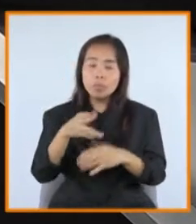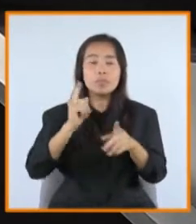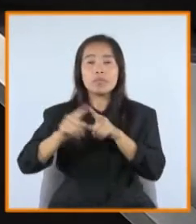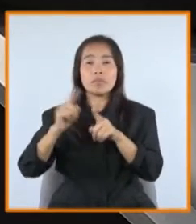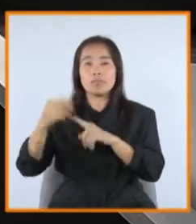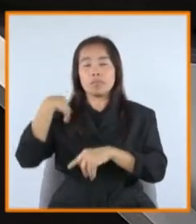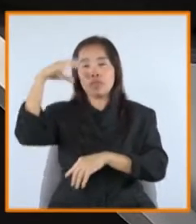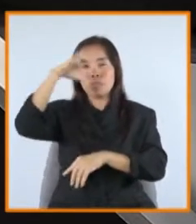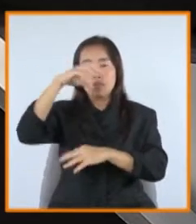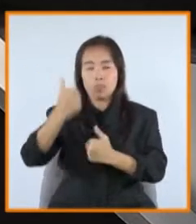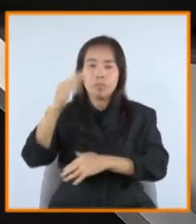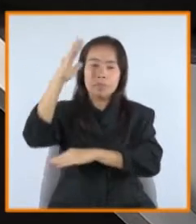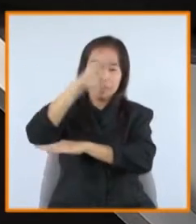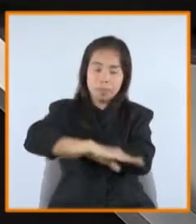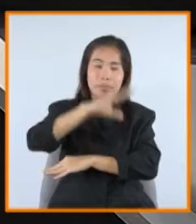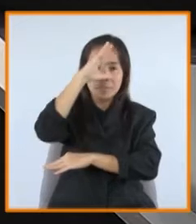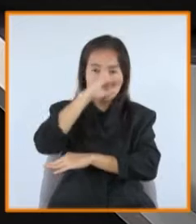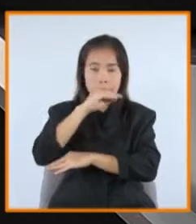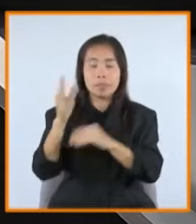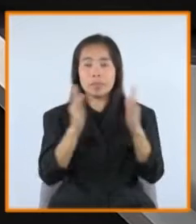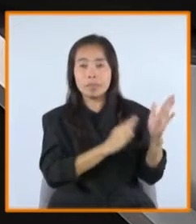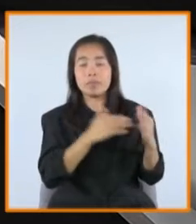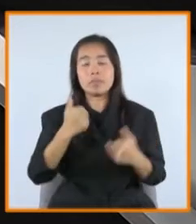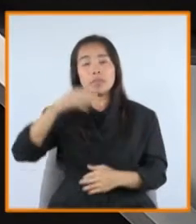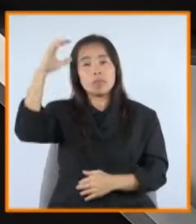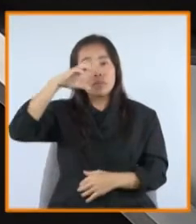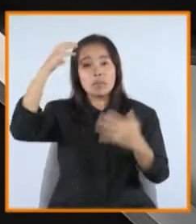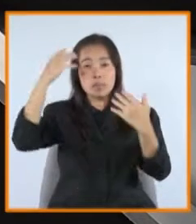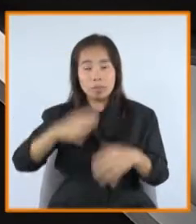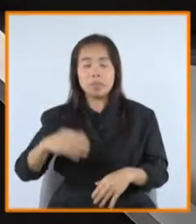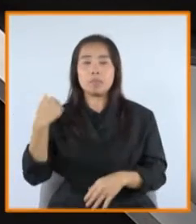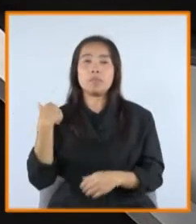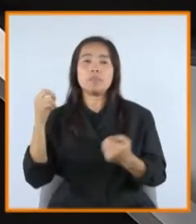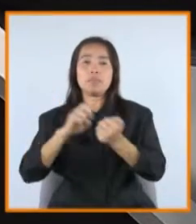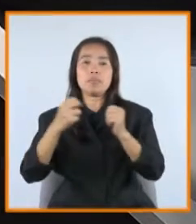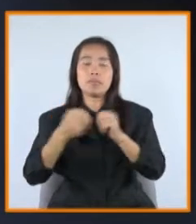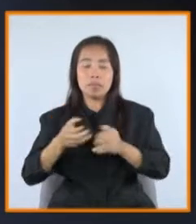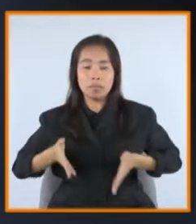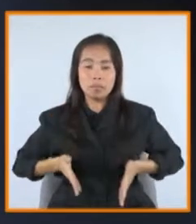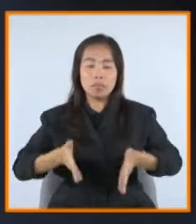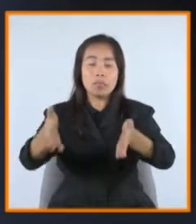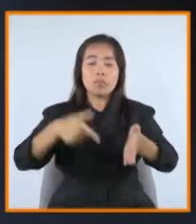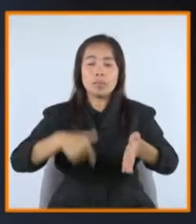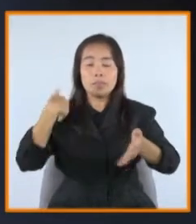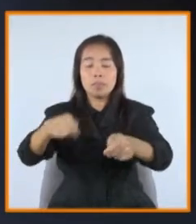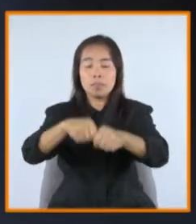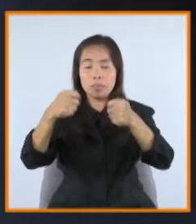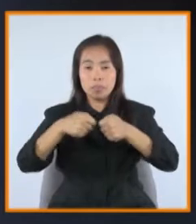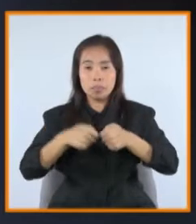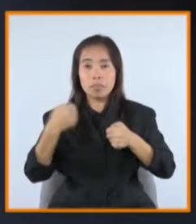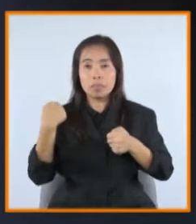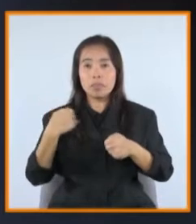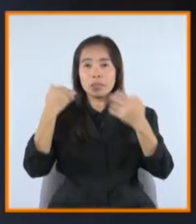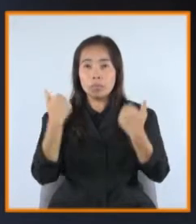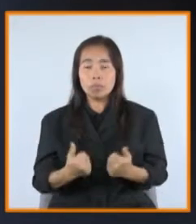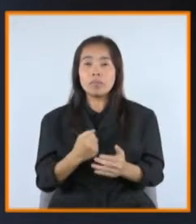ค่ำค่ะ เรื่องของปัญหาที่ตามมาหลังจากที่เกิดน้ำท่วมก็คือเรื่องของถนนที่ทรุดตัวนะคะวันนี้ผู้สื่อข่าวทูฟอยู่ของเราคุณสุช